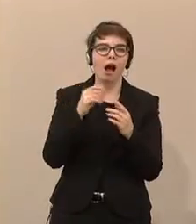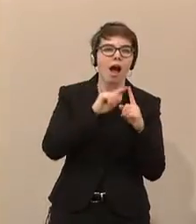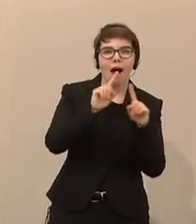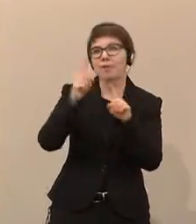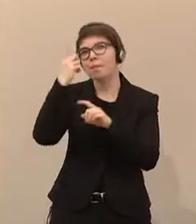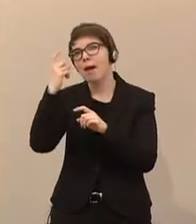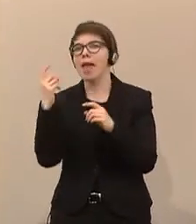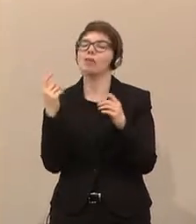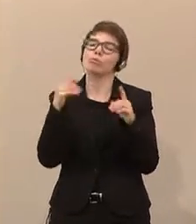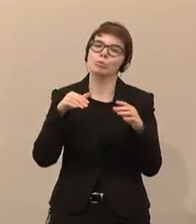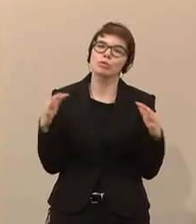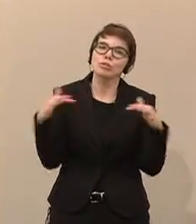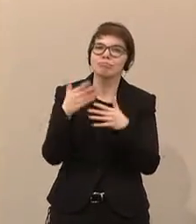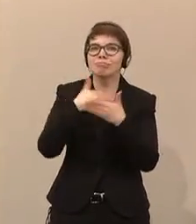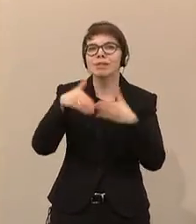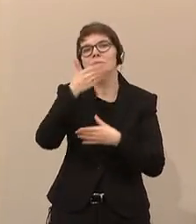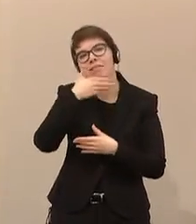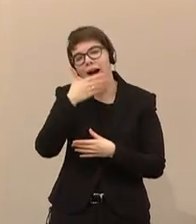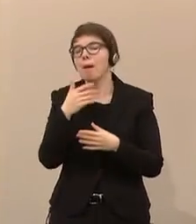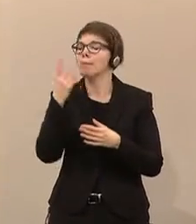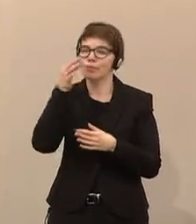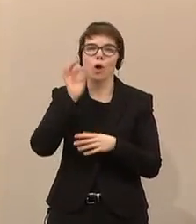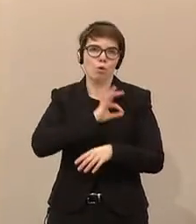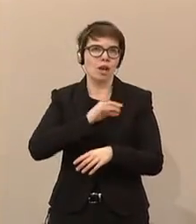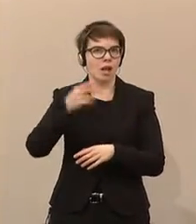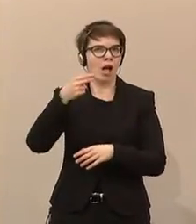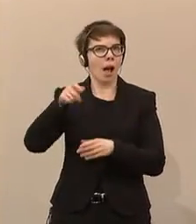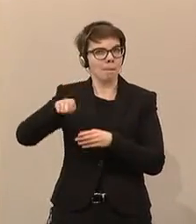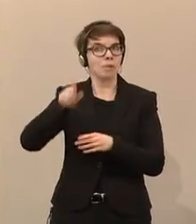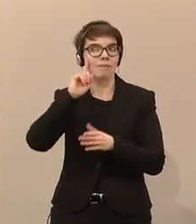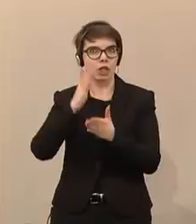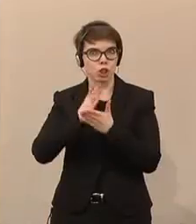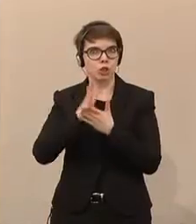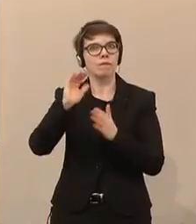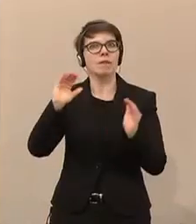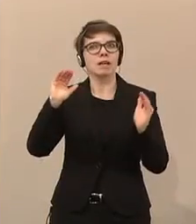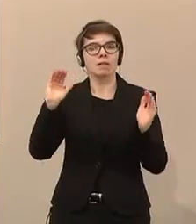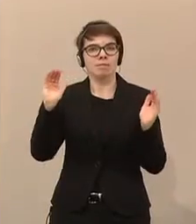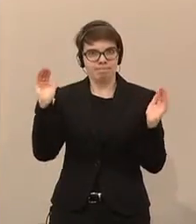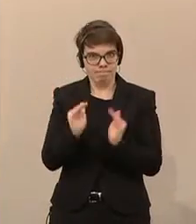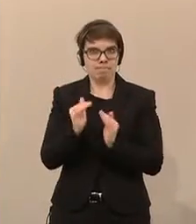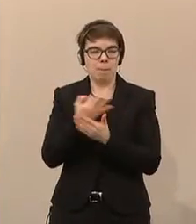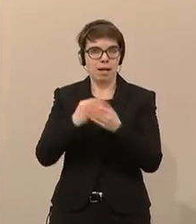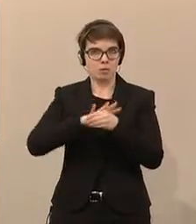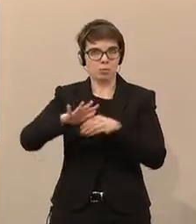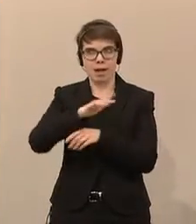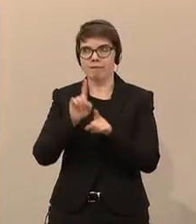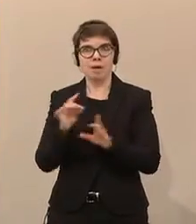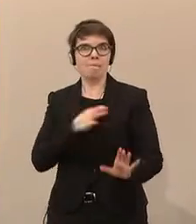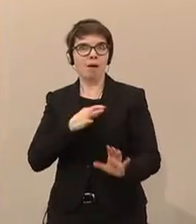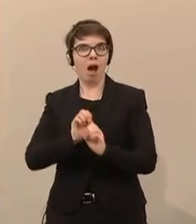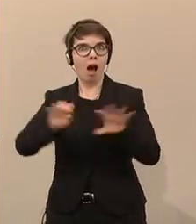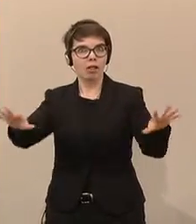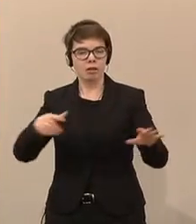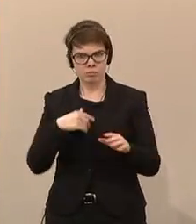Kollegin Hammerschmidt und die SPÖ schon gewusst, dass es Kürzungen im Bildungsbereich geben wird. Panikmache würde ich das nennen. Das ging dann weiter, sie haben vor